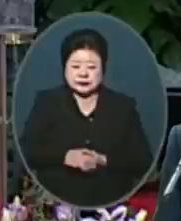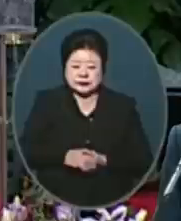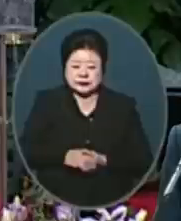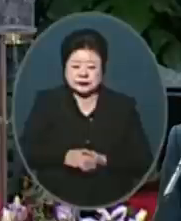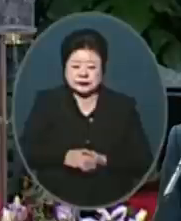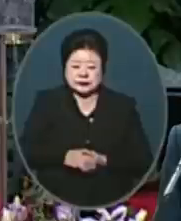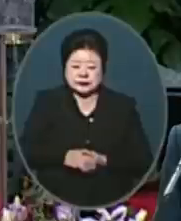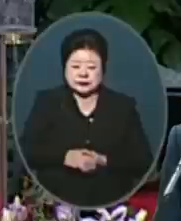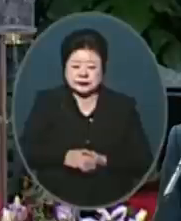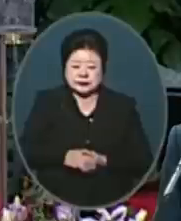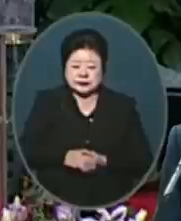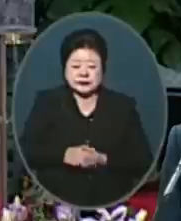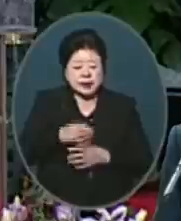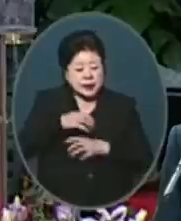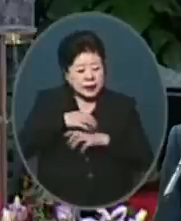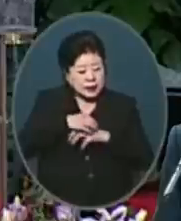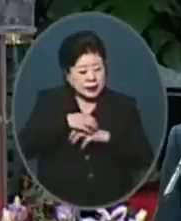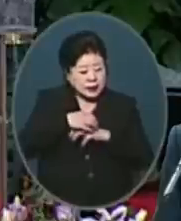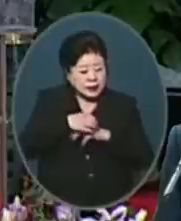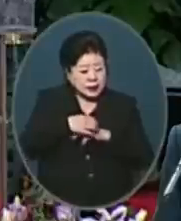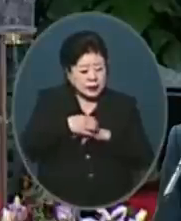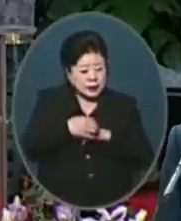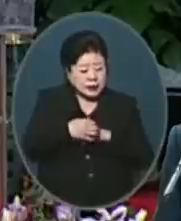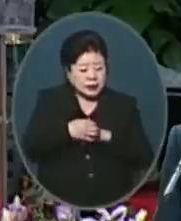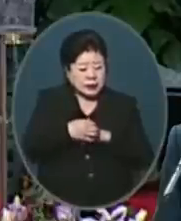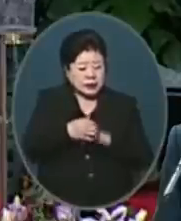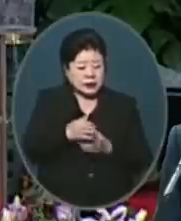상승 속도가 세계에서